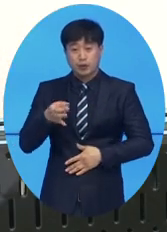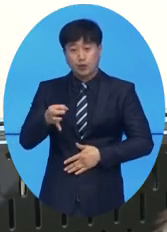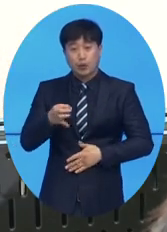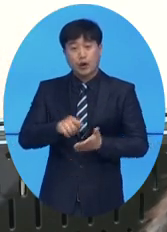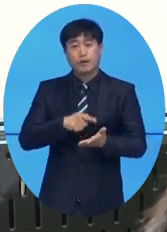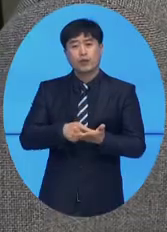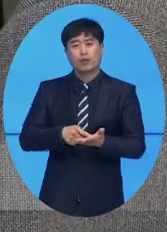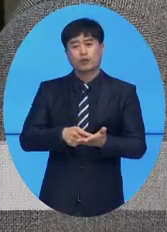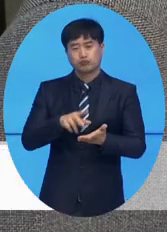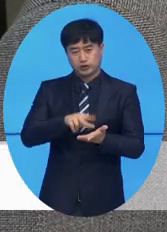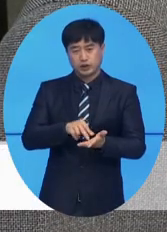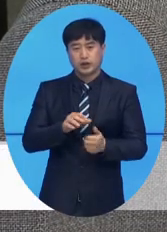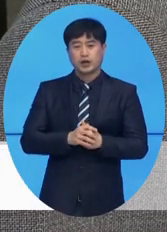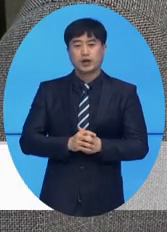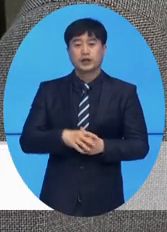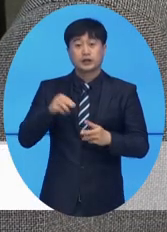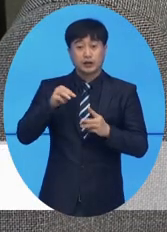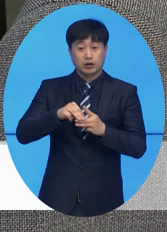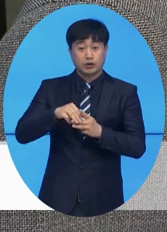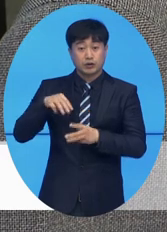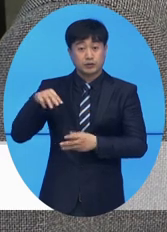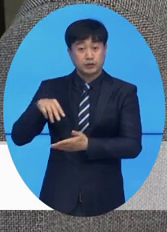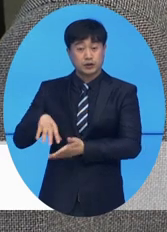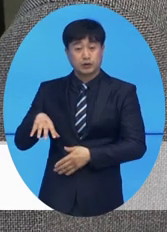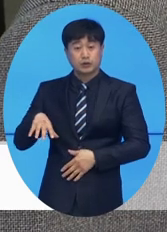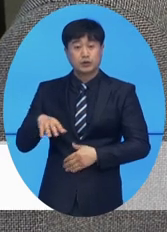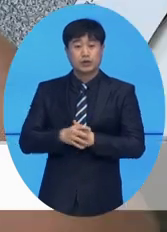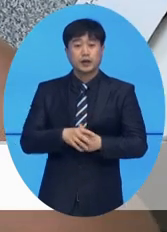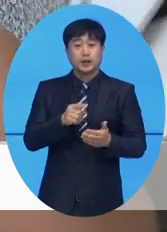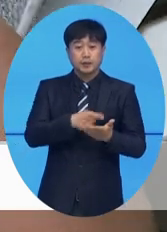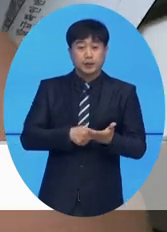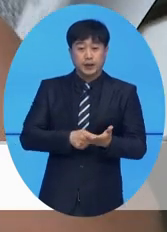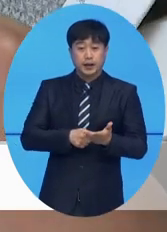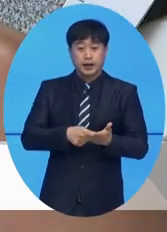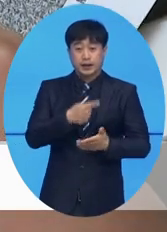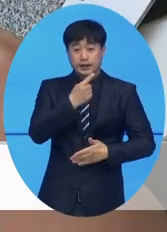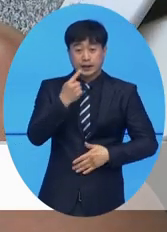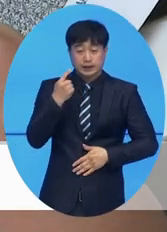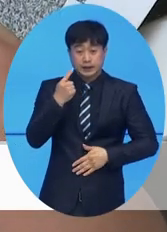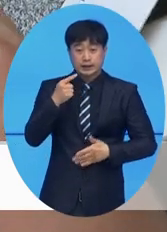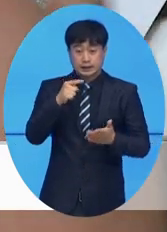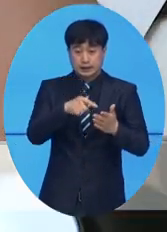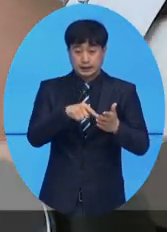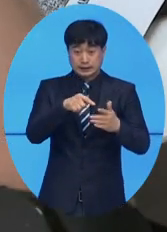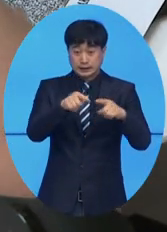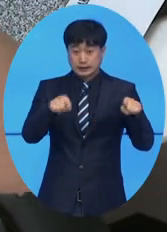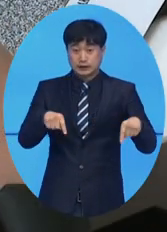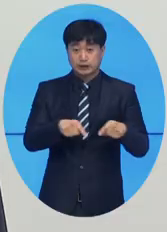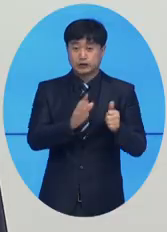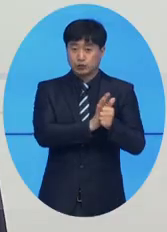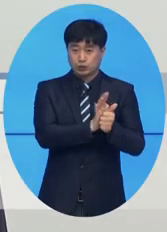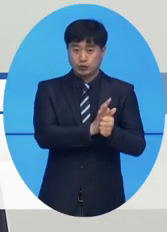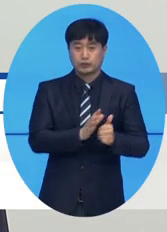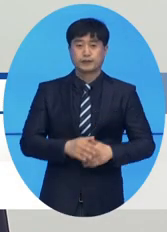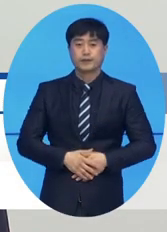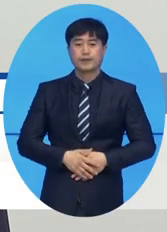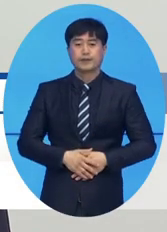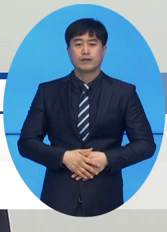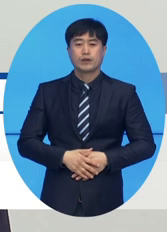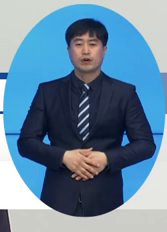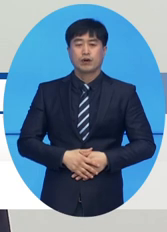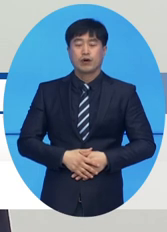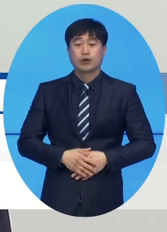시급한 문제입니다. 이에 센터는 전세 피해 사실 확인서 발급을 돕고 주거와 금융을 지원합니다. 전셋값